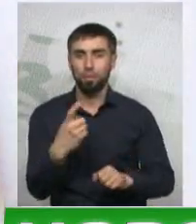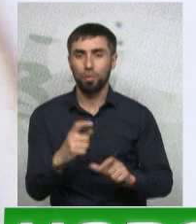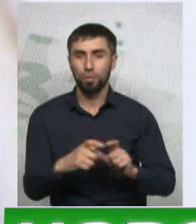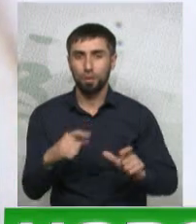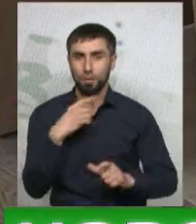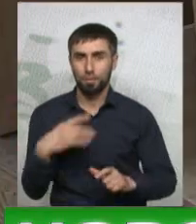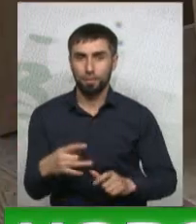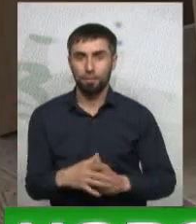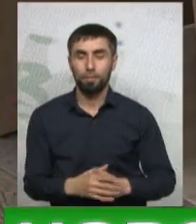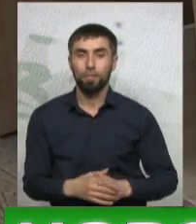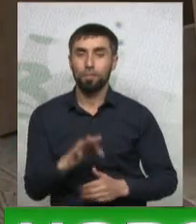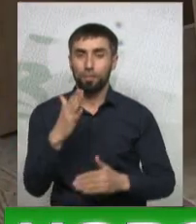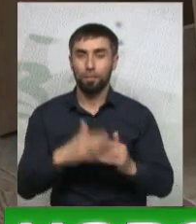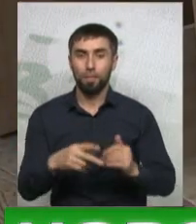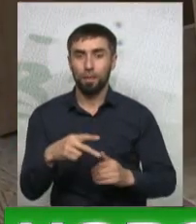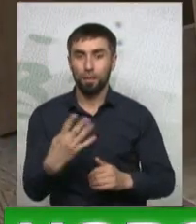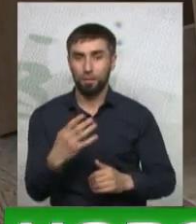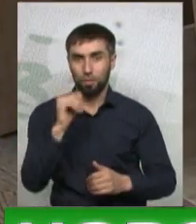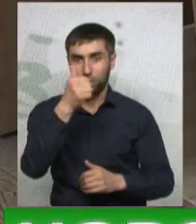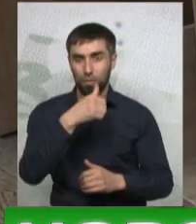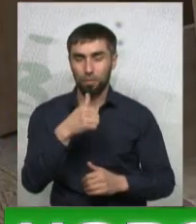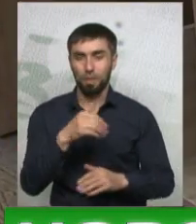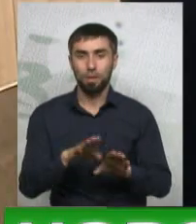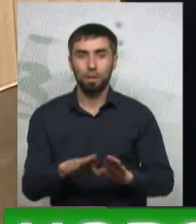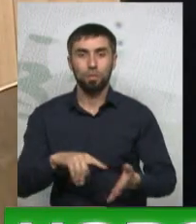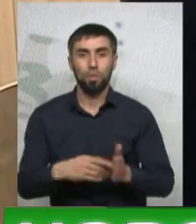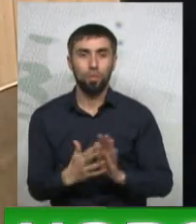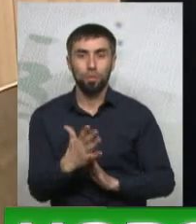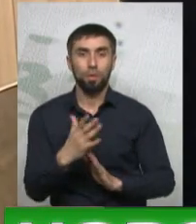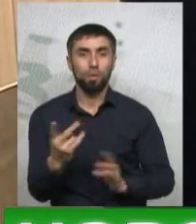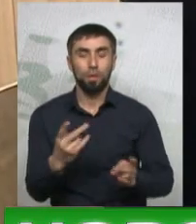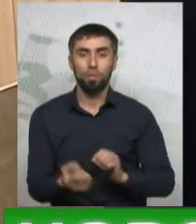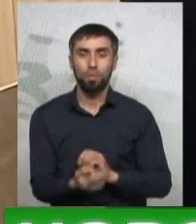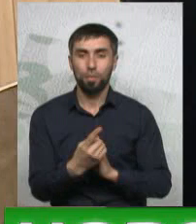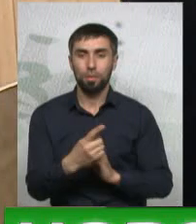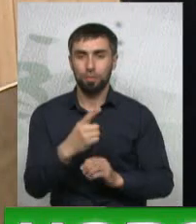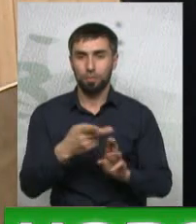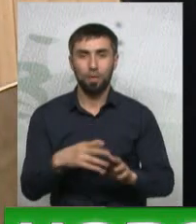школ республики. А до конца 2024-го такие точки роста должны появиться